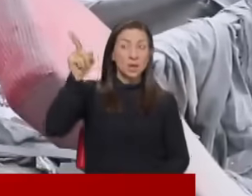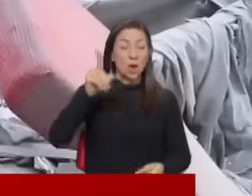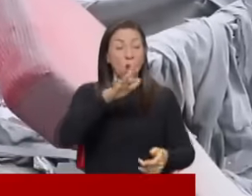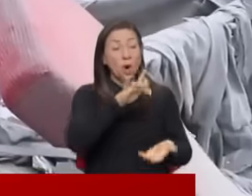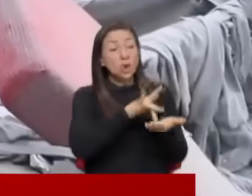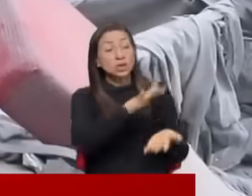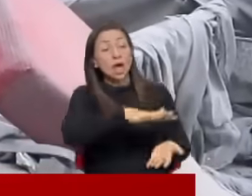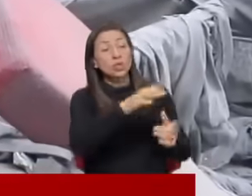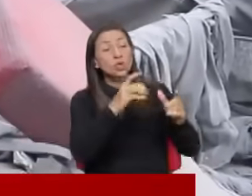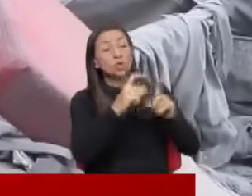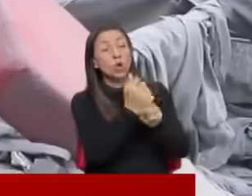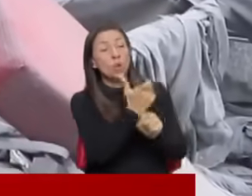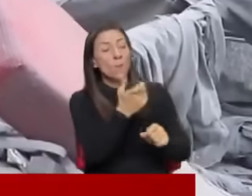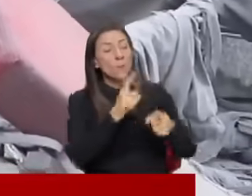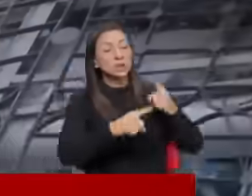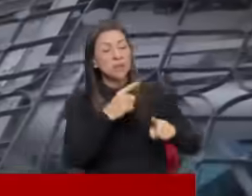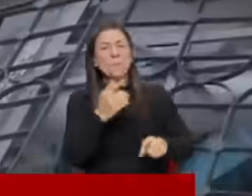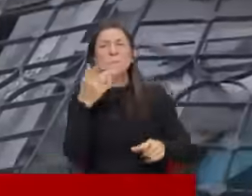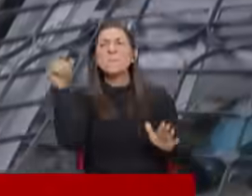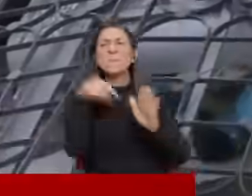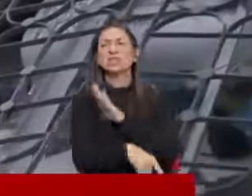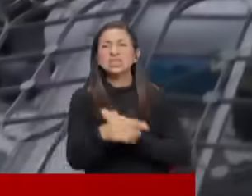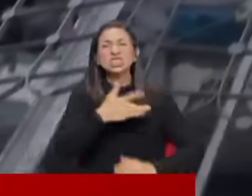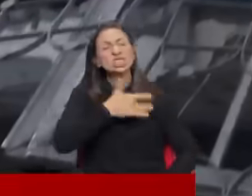Doğu politikasının başarısızlığının canlı örneği olduğunu